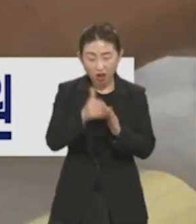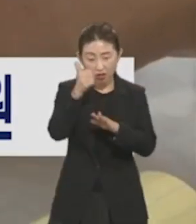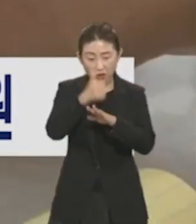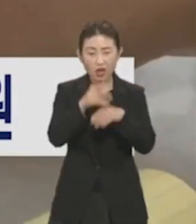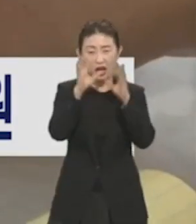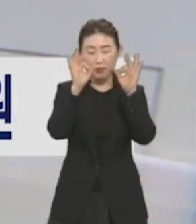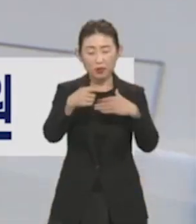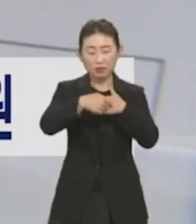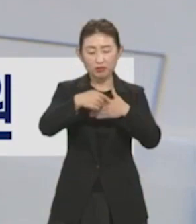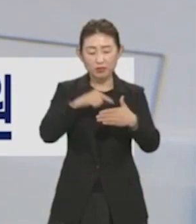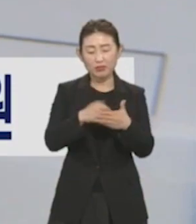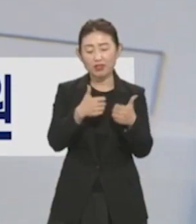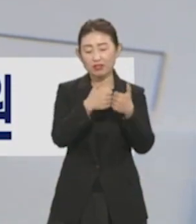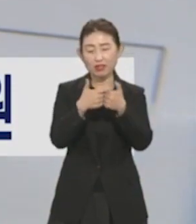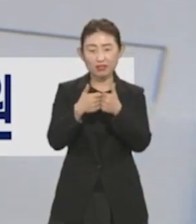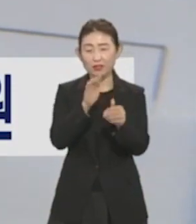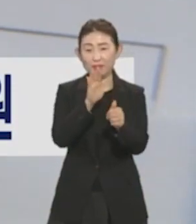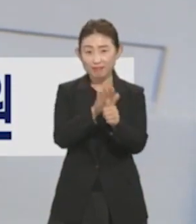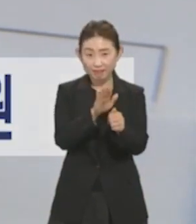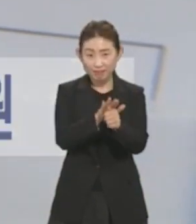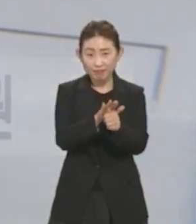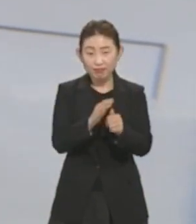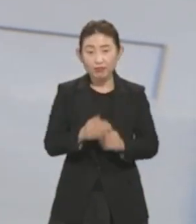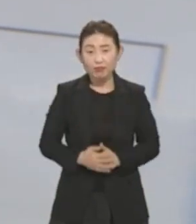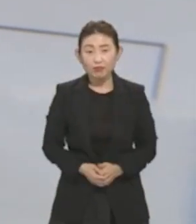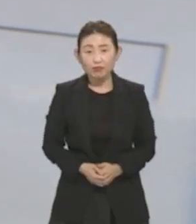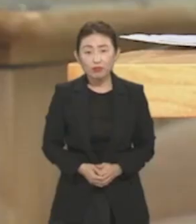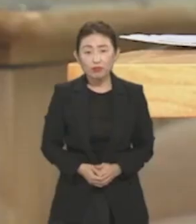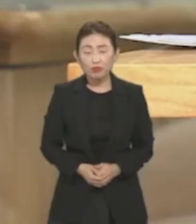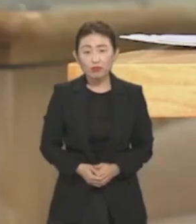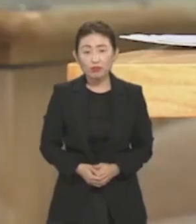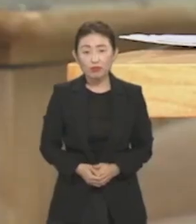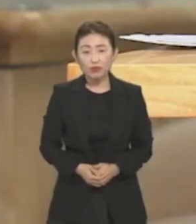따라 심리 상담을 지원할 예정입니다. 이와 함께